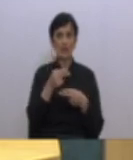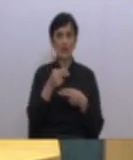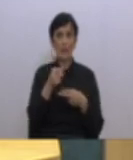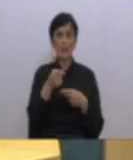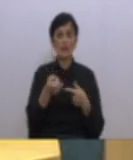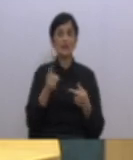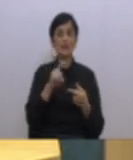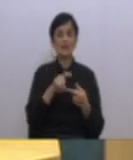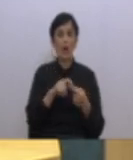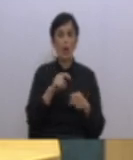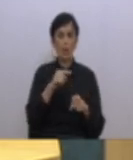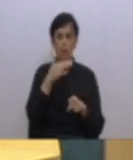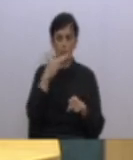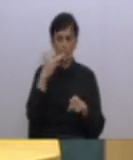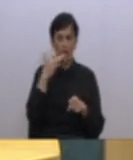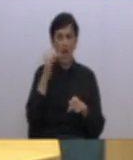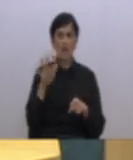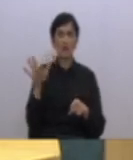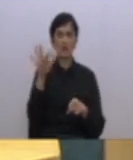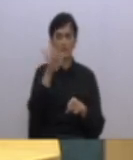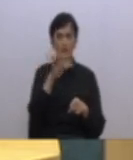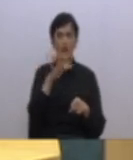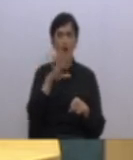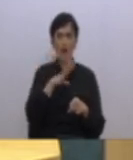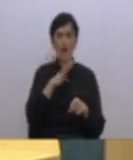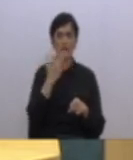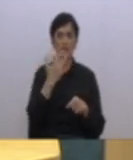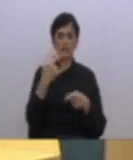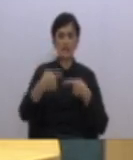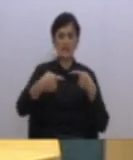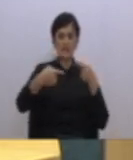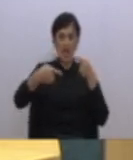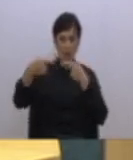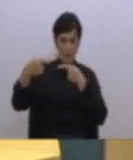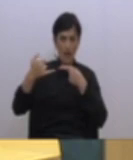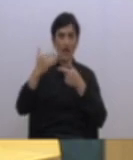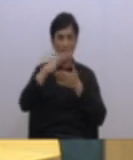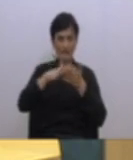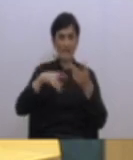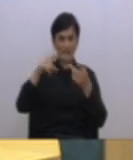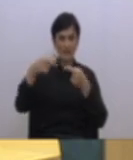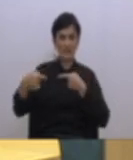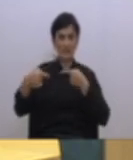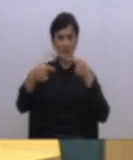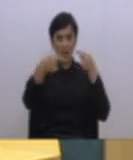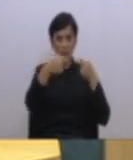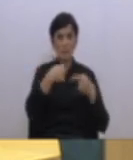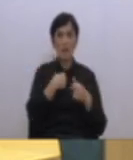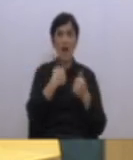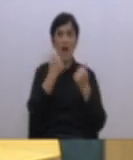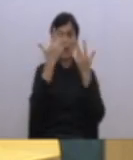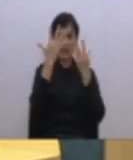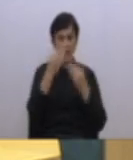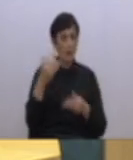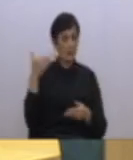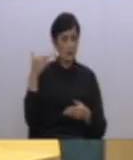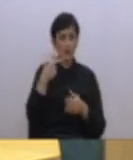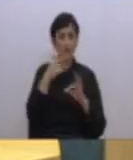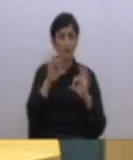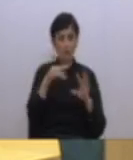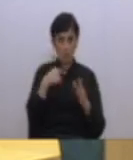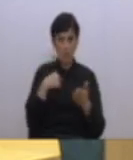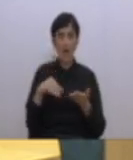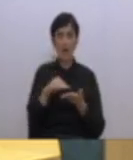თაობაზე ძალიან ორ ქვეყანაში არაერთ დებატი გამართა და დღემდე გრძელდება ეს დებატები. მე ღია თქვი რამდენიმე დღის წინაც და ახლაც გავიმეორებ